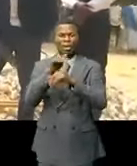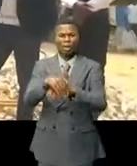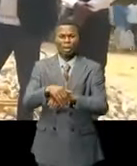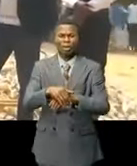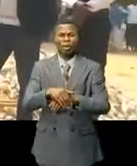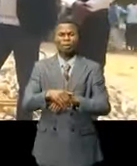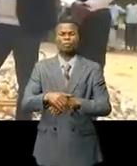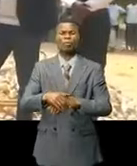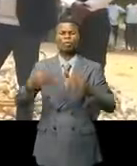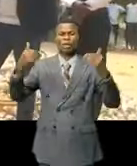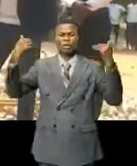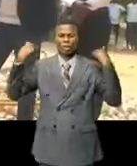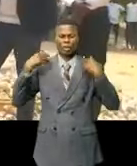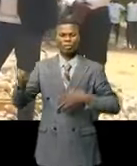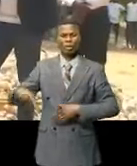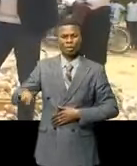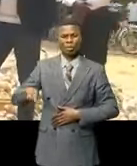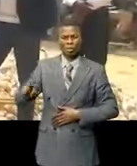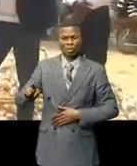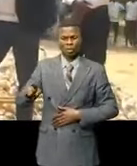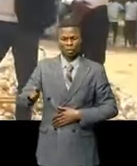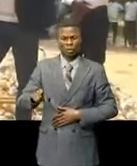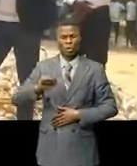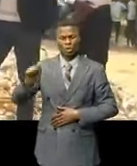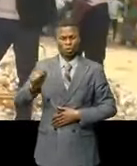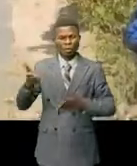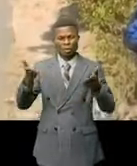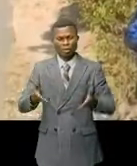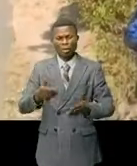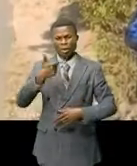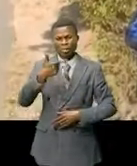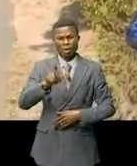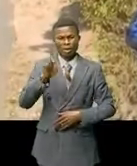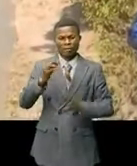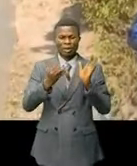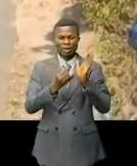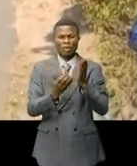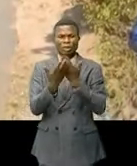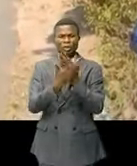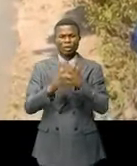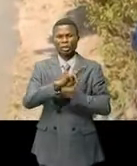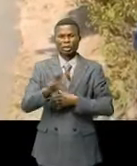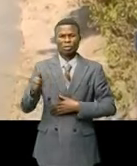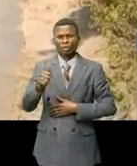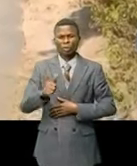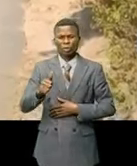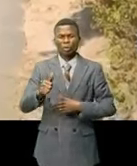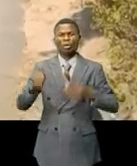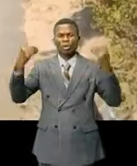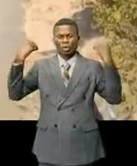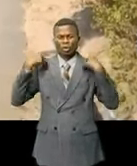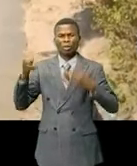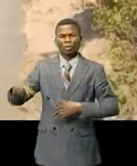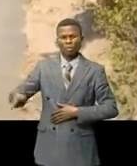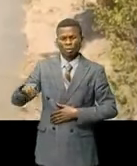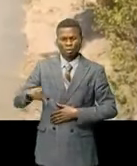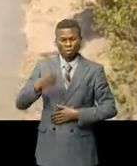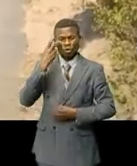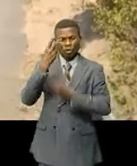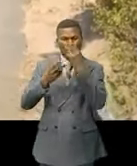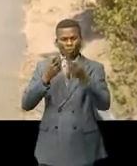chef de l'exécutif provincial, Edouard Moulumba Moudiandambo. Ce mardi 27 juillet 2021, l'autorité provinciale a effectué